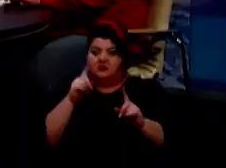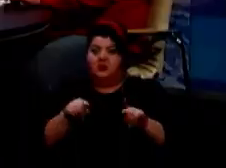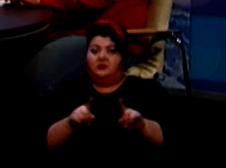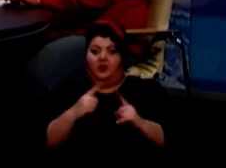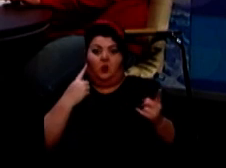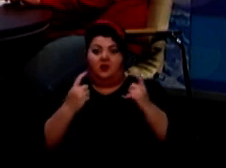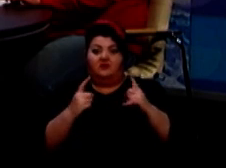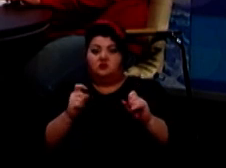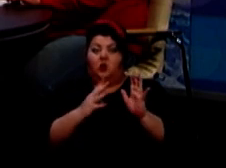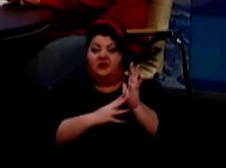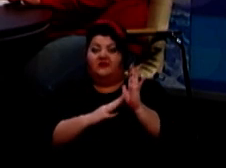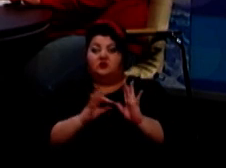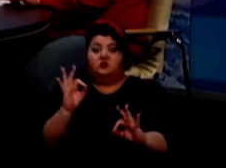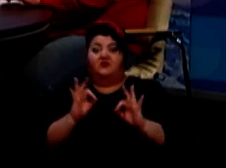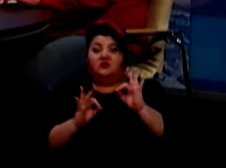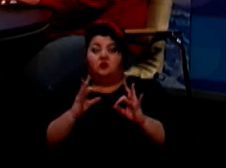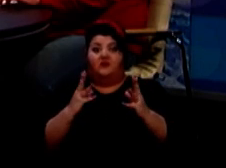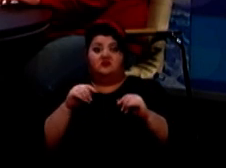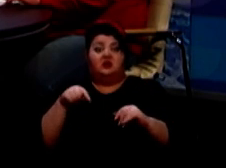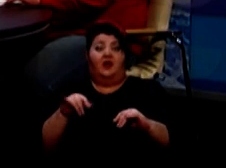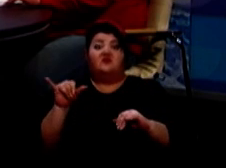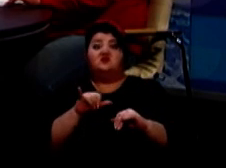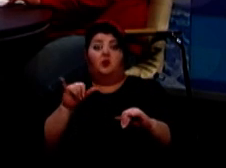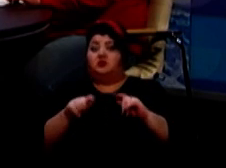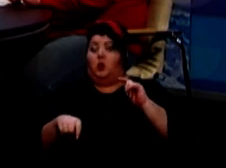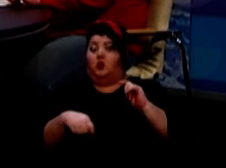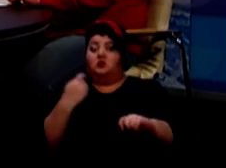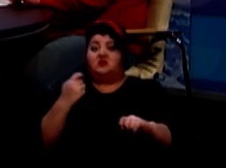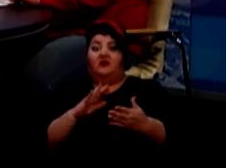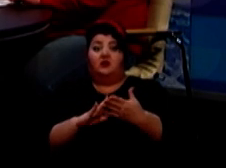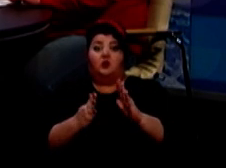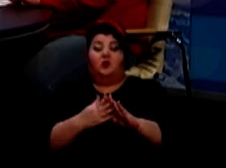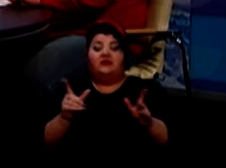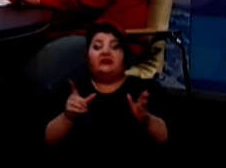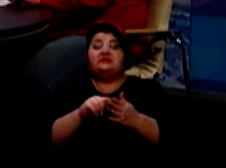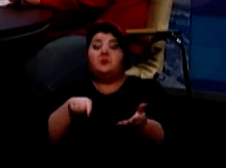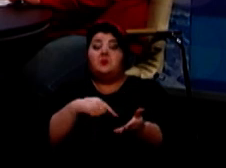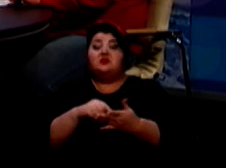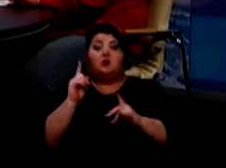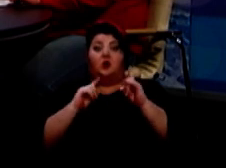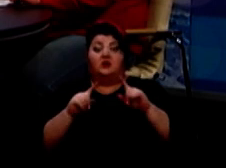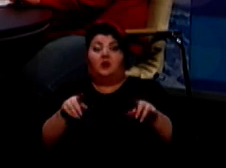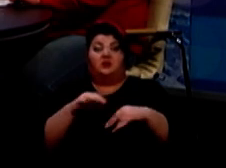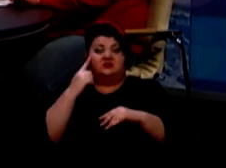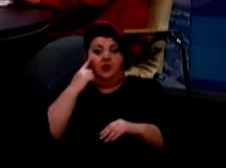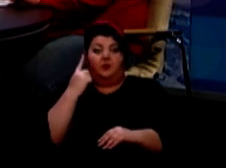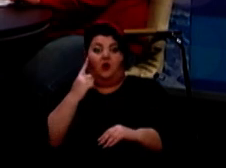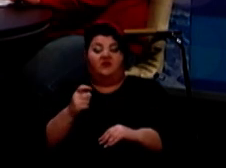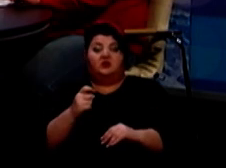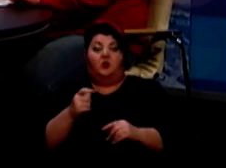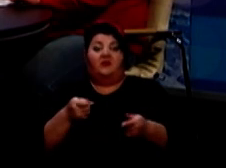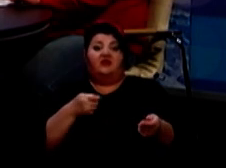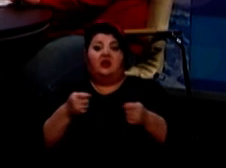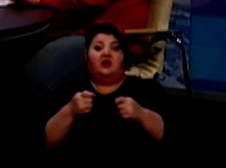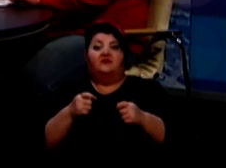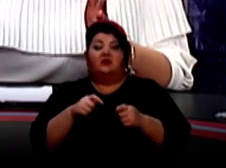інформацію, що 90% перевізників ще в суботу розірвали договори з міською радою. Про це повідомив керівник громадської організації Асоціації перевізників Полтави